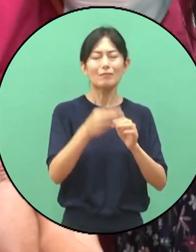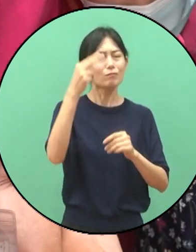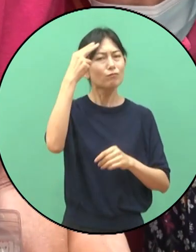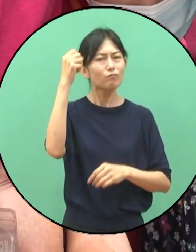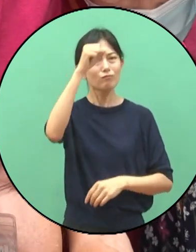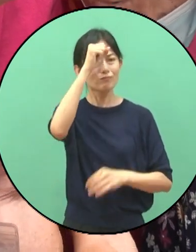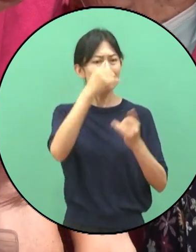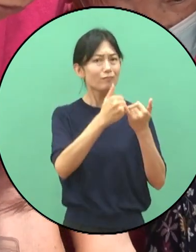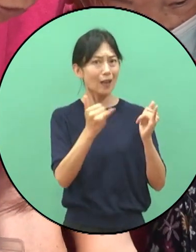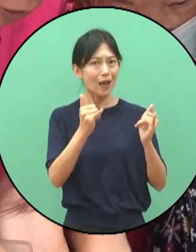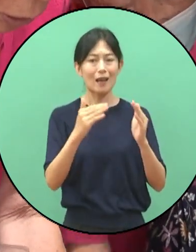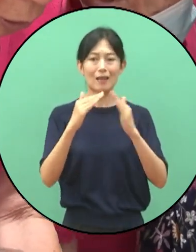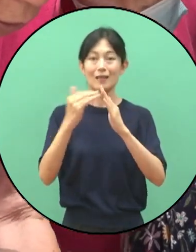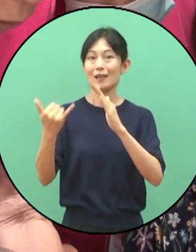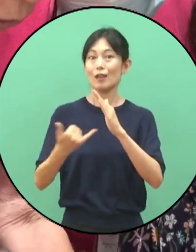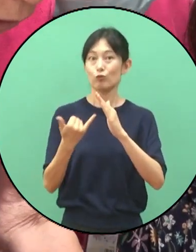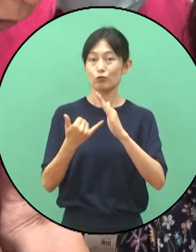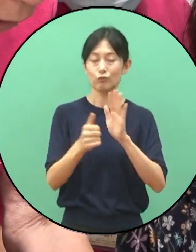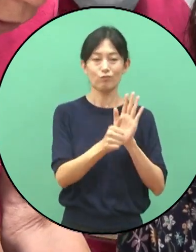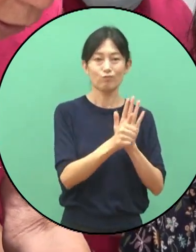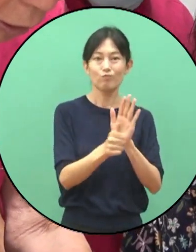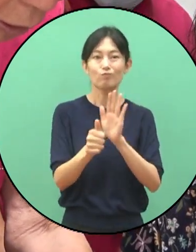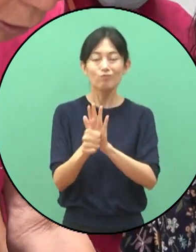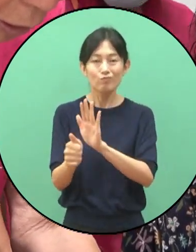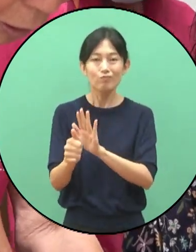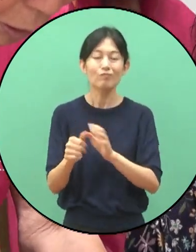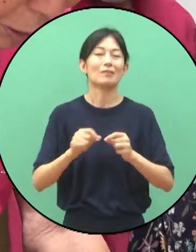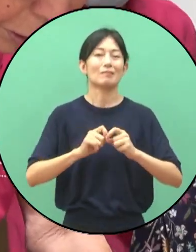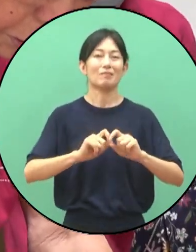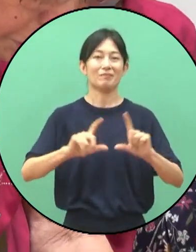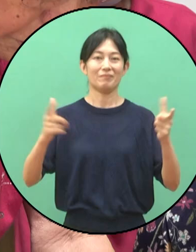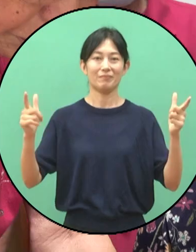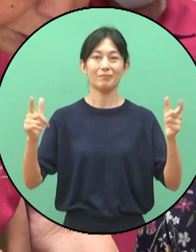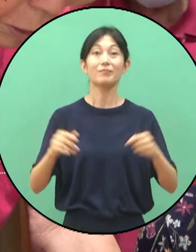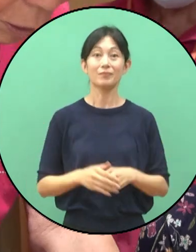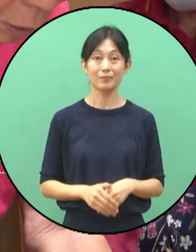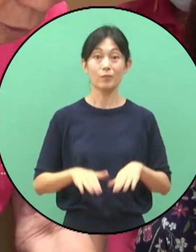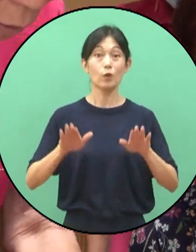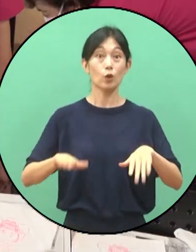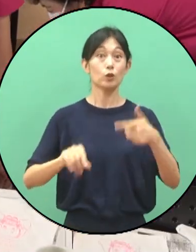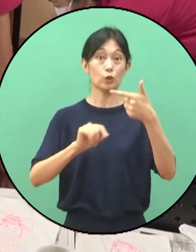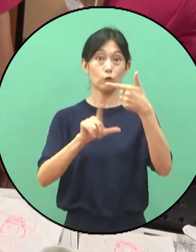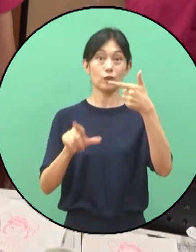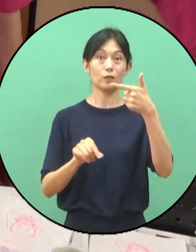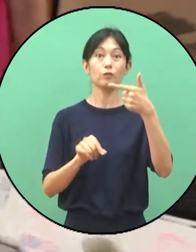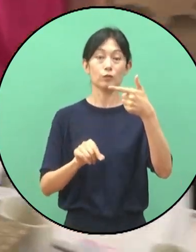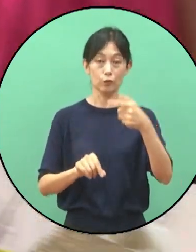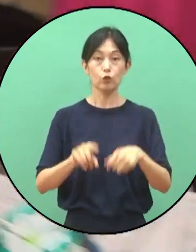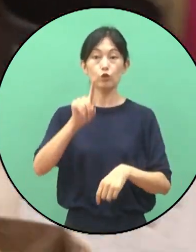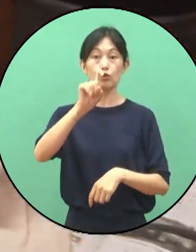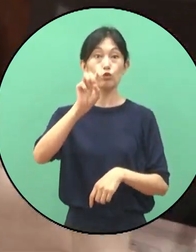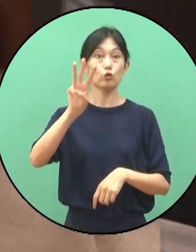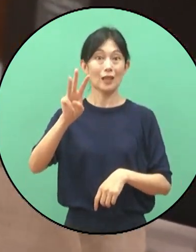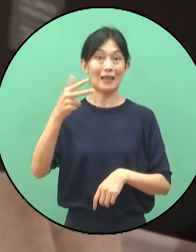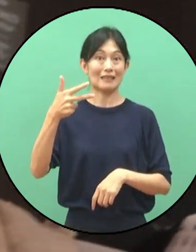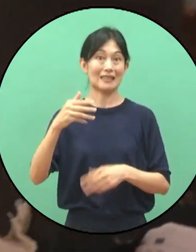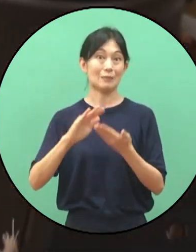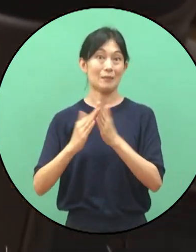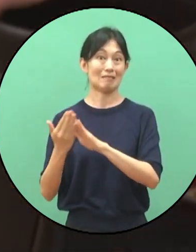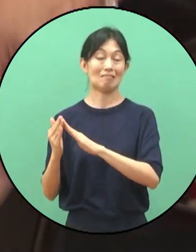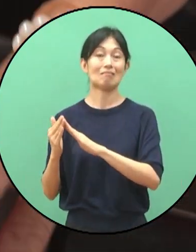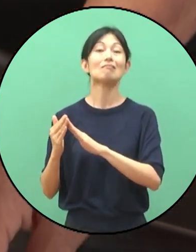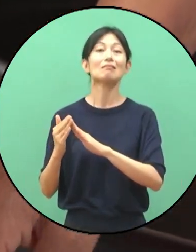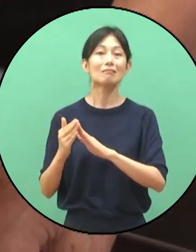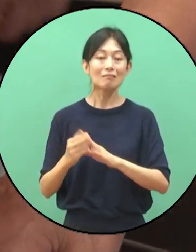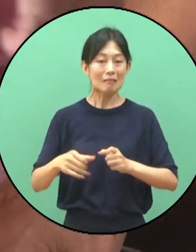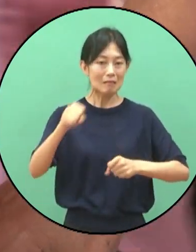するチームオレンジの活動が広がっており、今年6月現在、13市町25チームが活